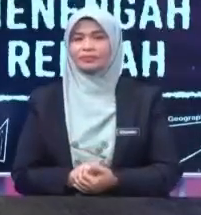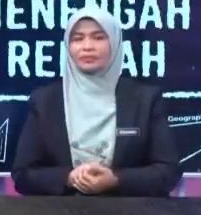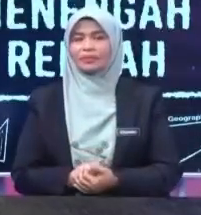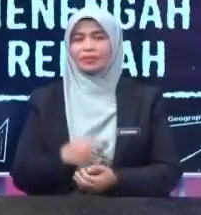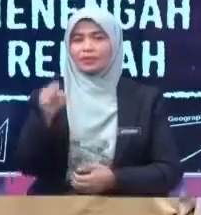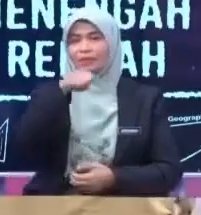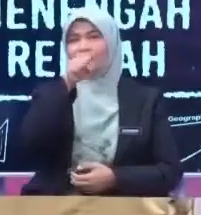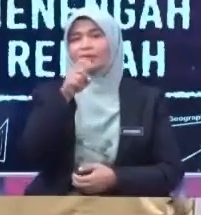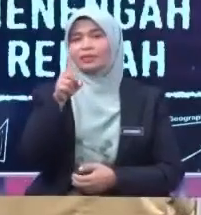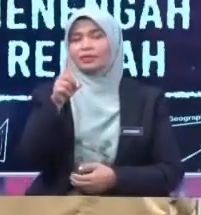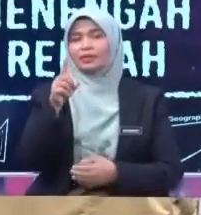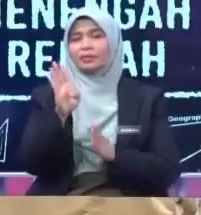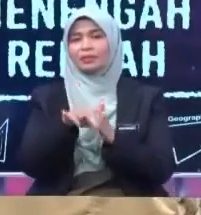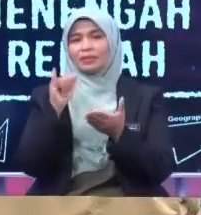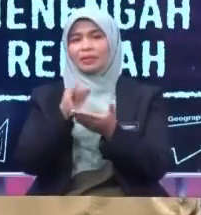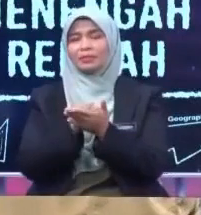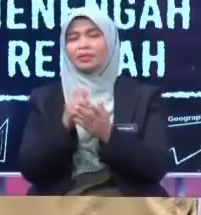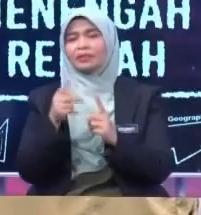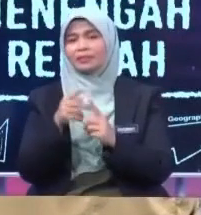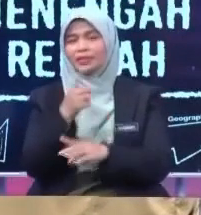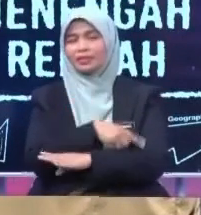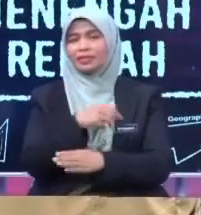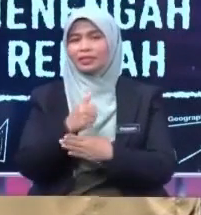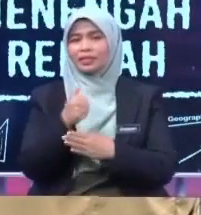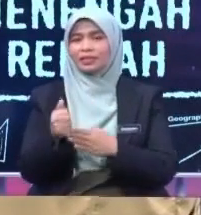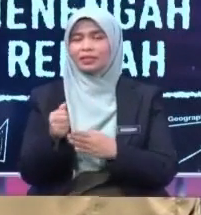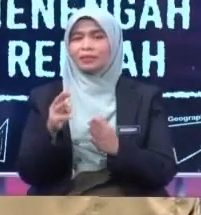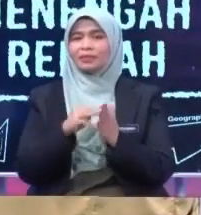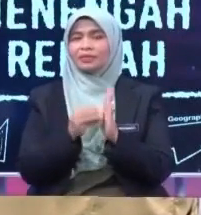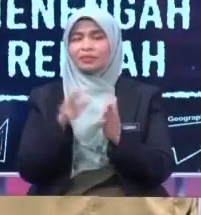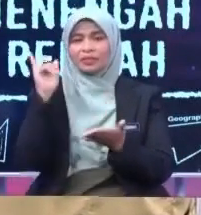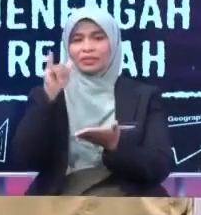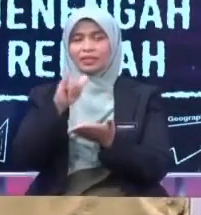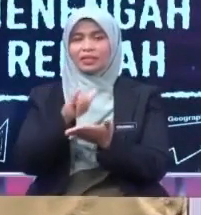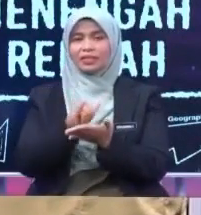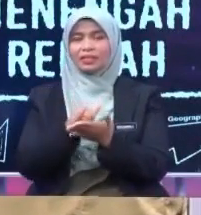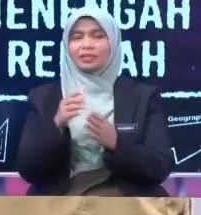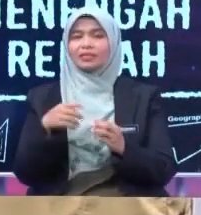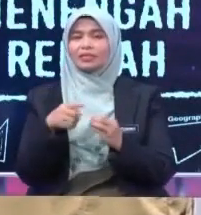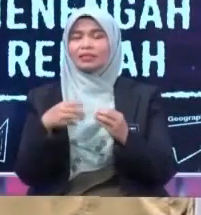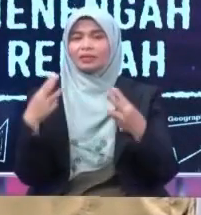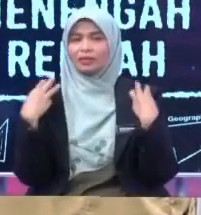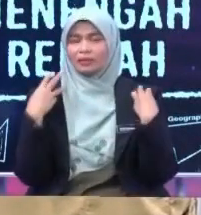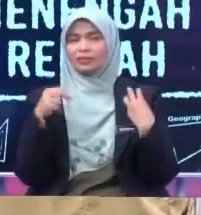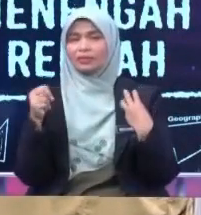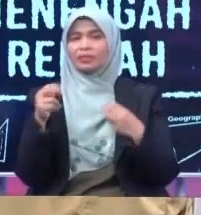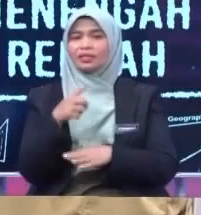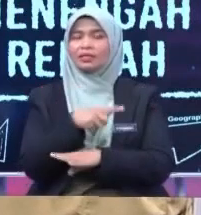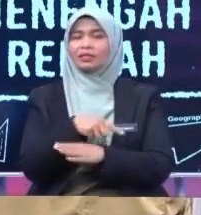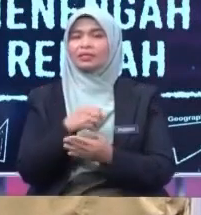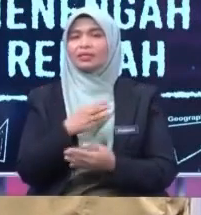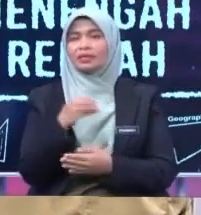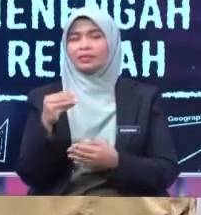Soalan satu, beriman kepada hari akhirat bermaksud yakin kewujudan hari kehancuran seluruh alam semesta